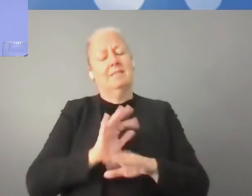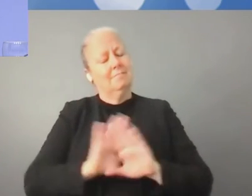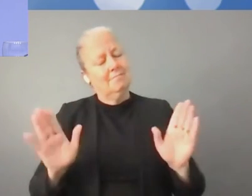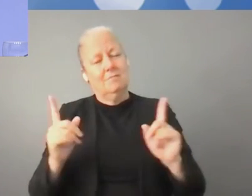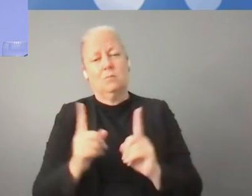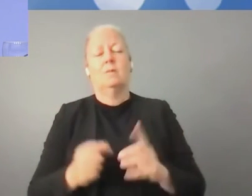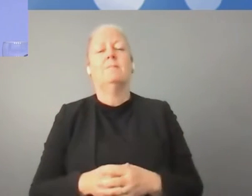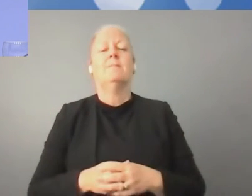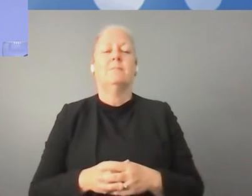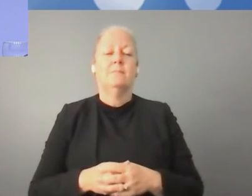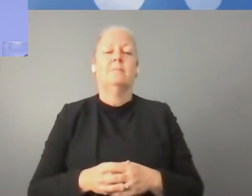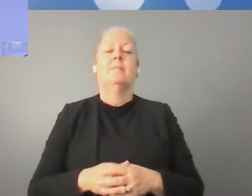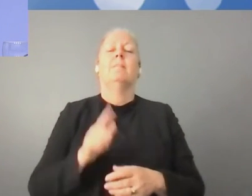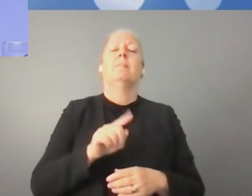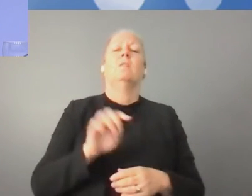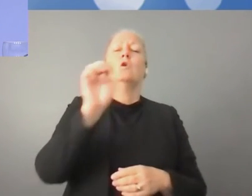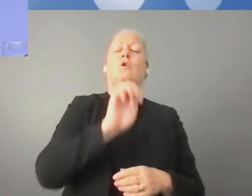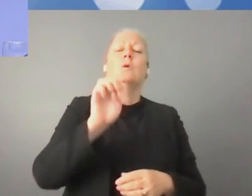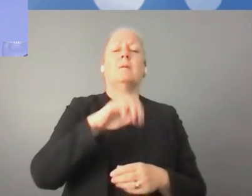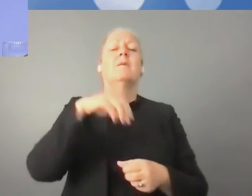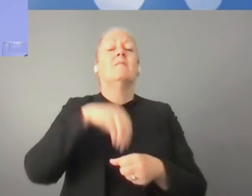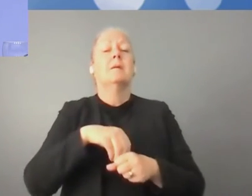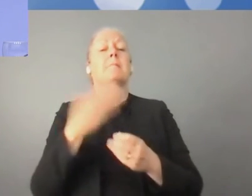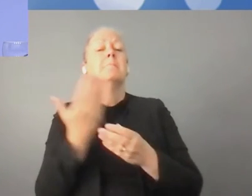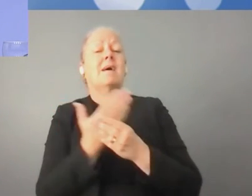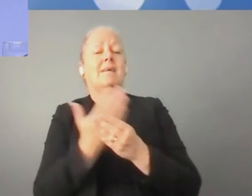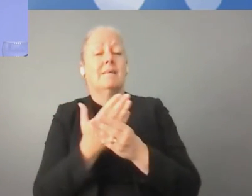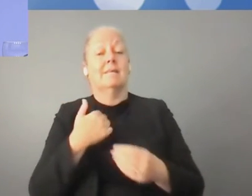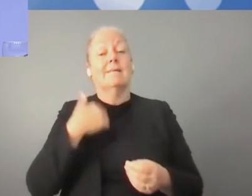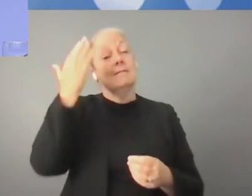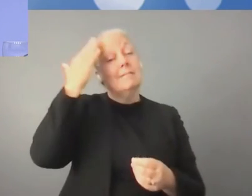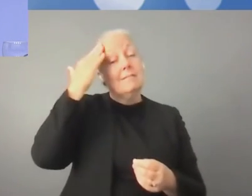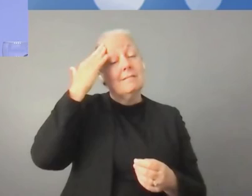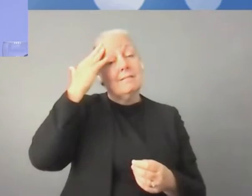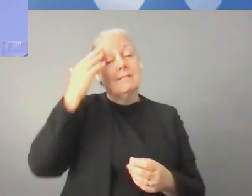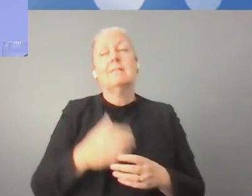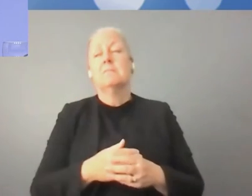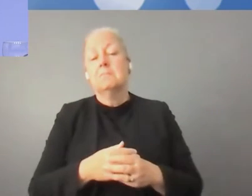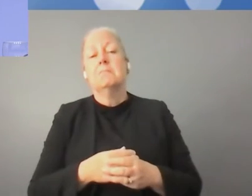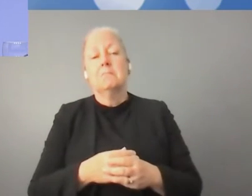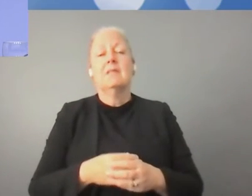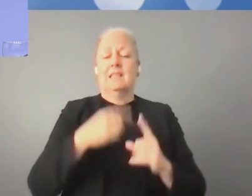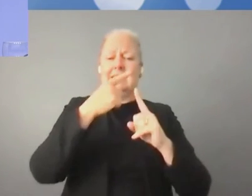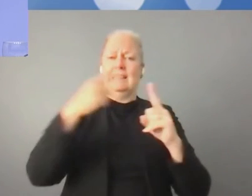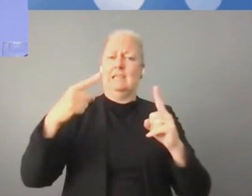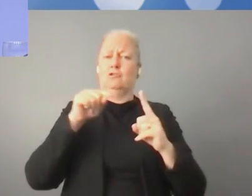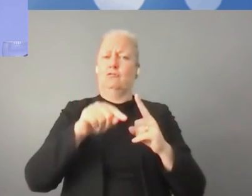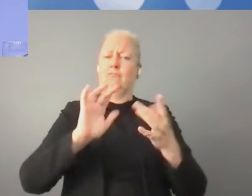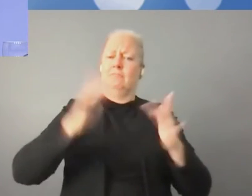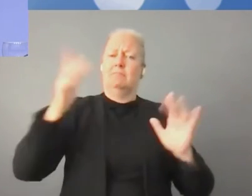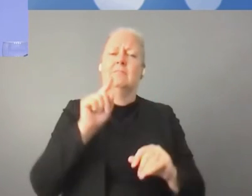Госпожа зампредседателя. Уважаемые дамы и господа, Европейский инвестиционный банк вполне